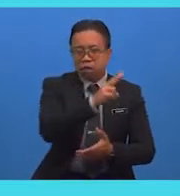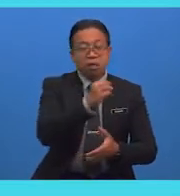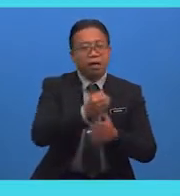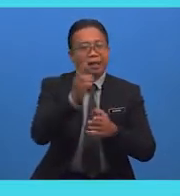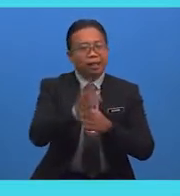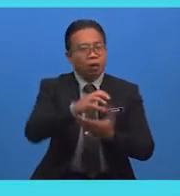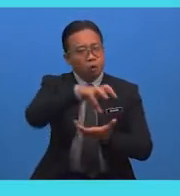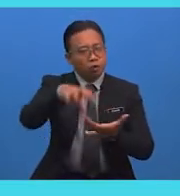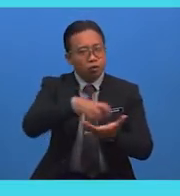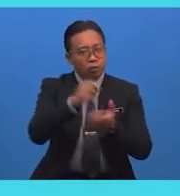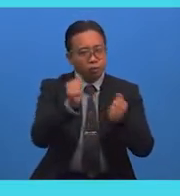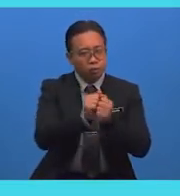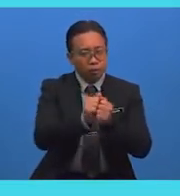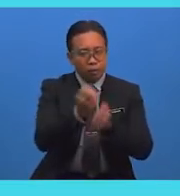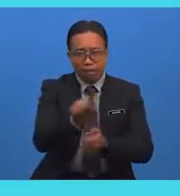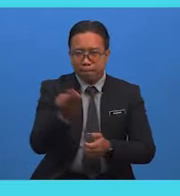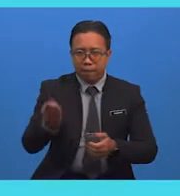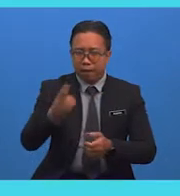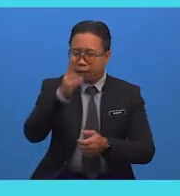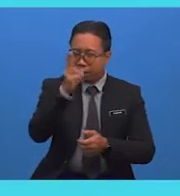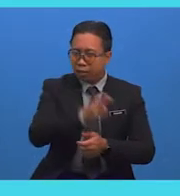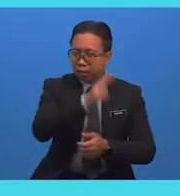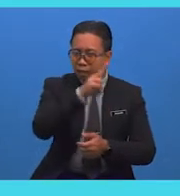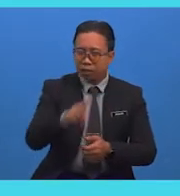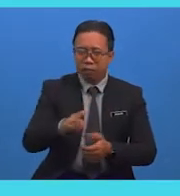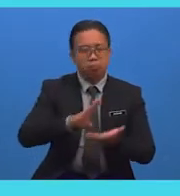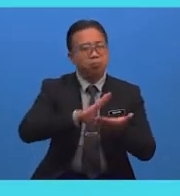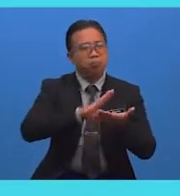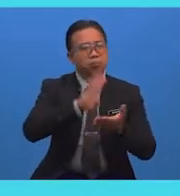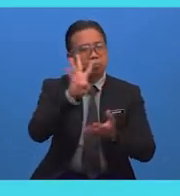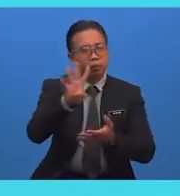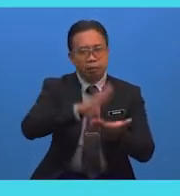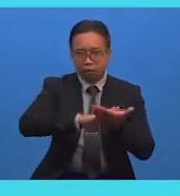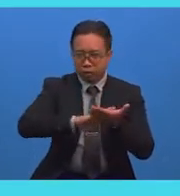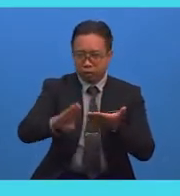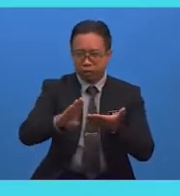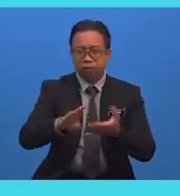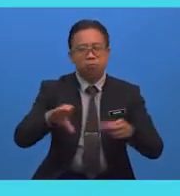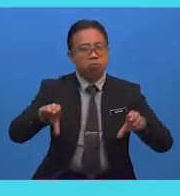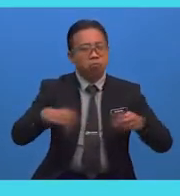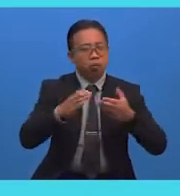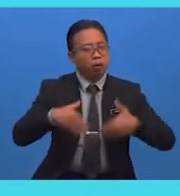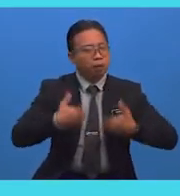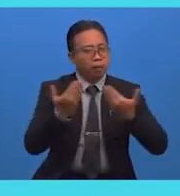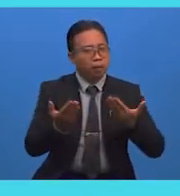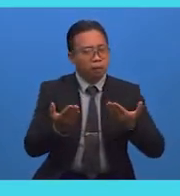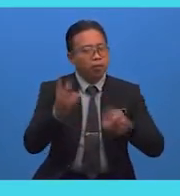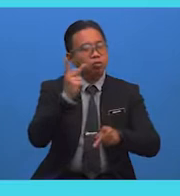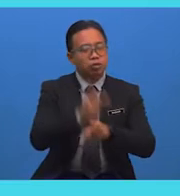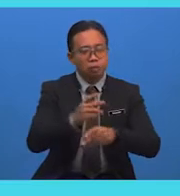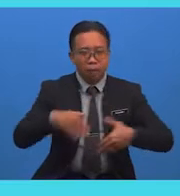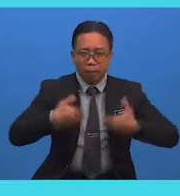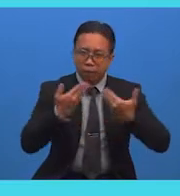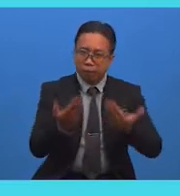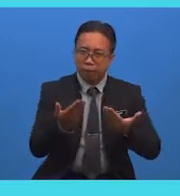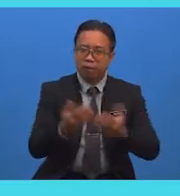dengan bahan yang haram, kebersihan makanan tersebut iaitu dari segala aspek pembuatan, penyimpanan